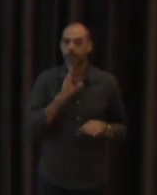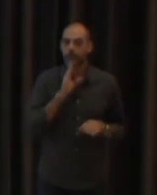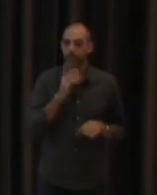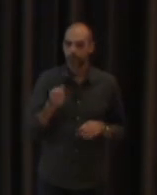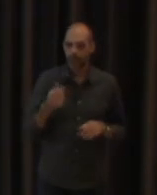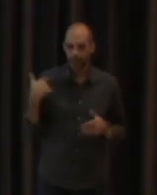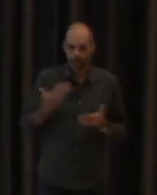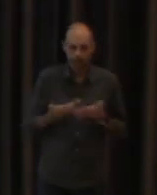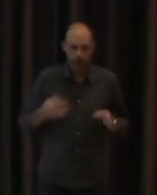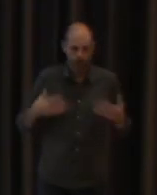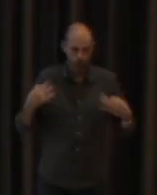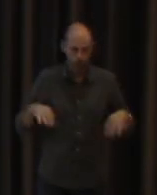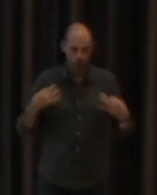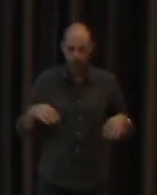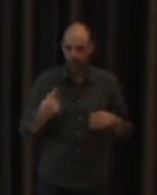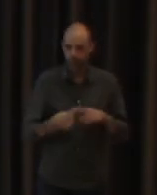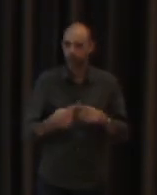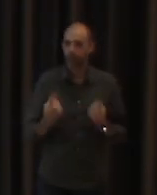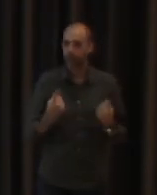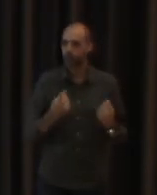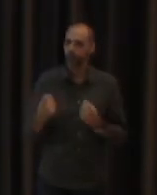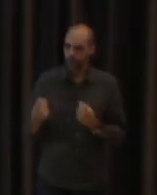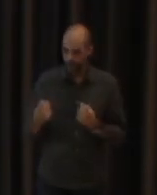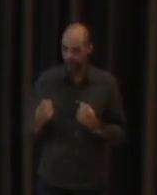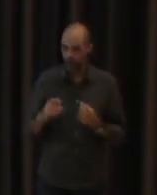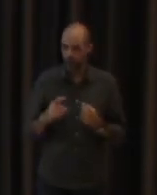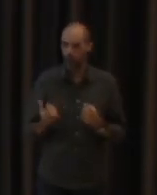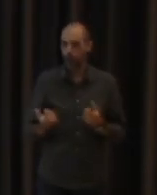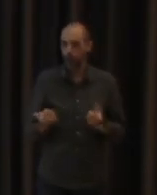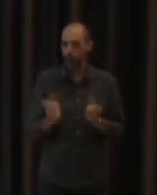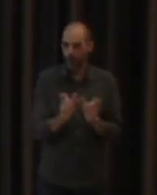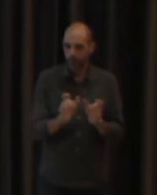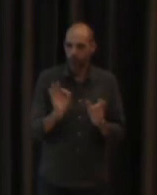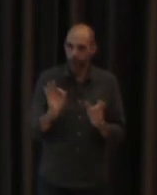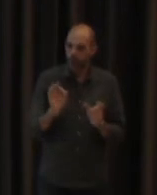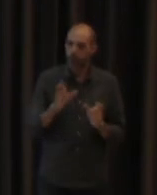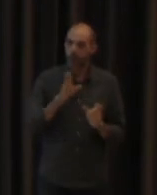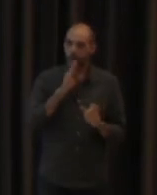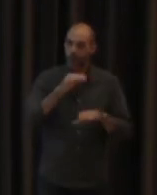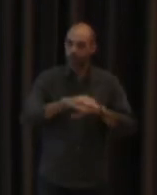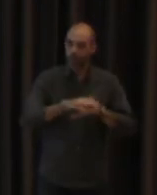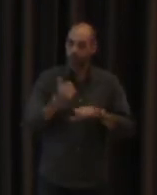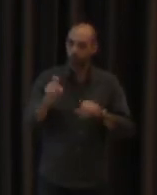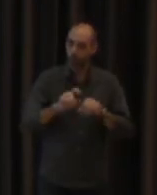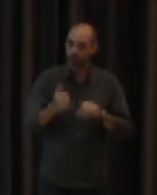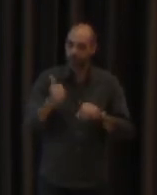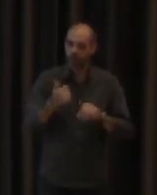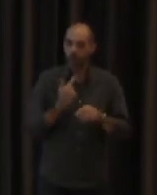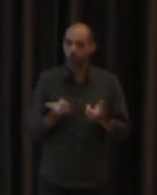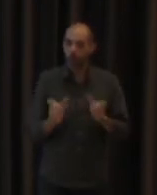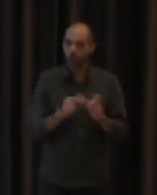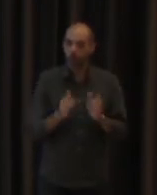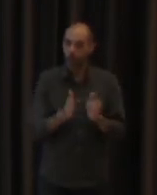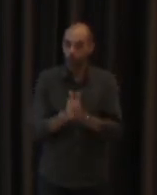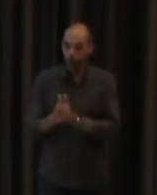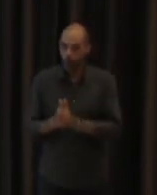verbs, fins aquí normal, perquè veiem que necessiten o que obtenen el pronom i, però passa una cosa amb aquests verbs, i és que és possible que el complement de companyia